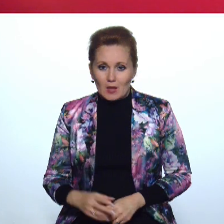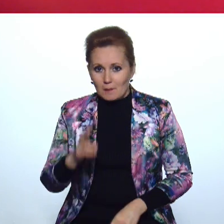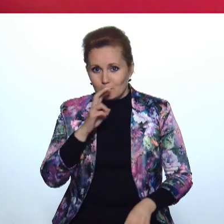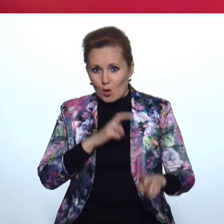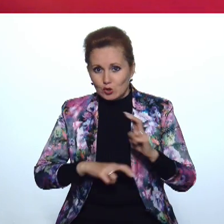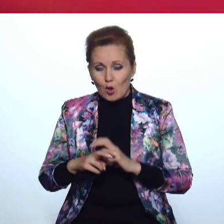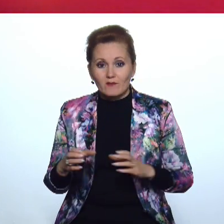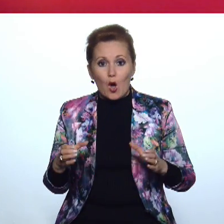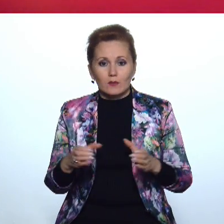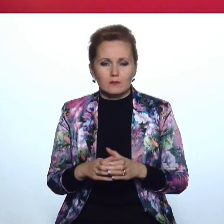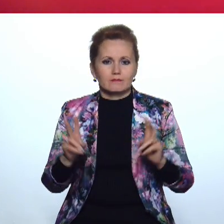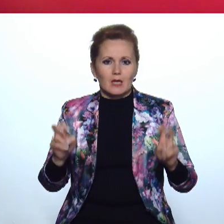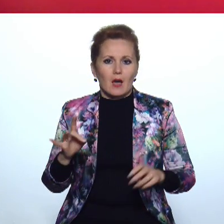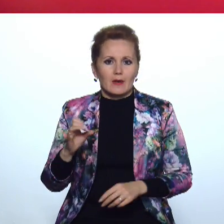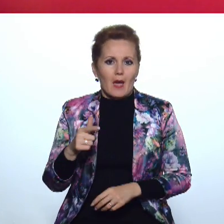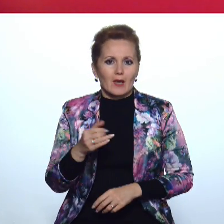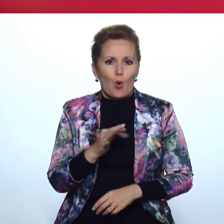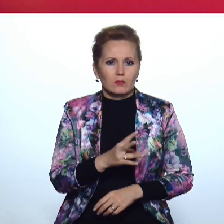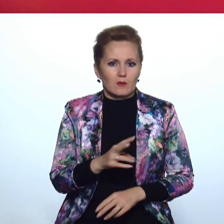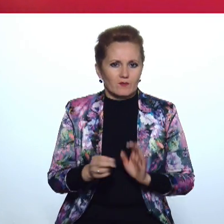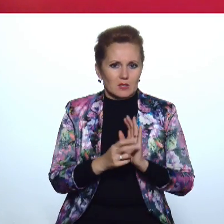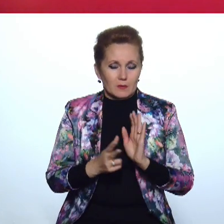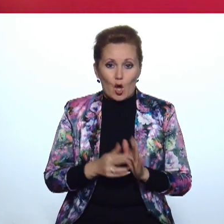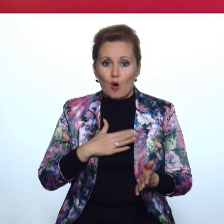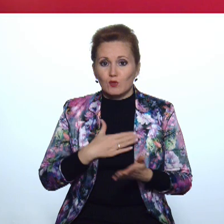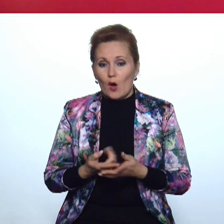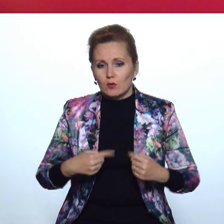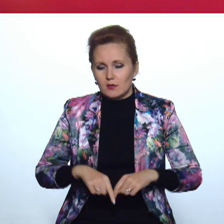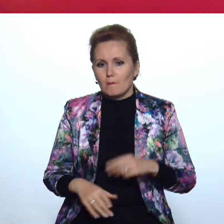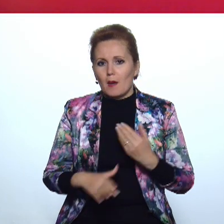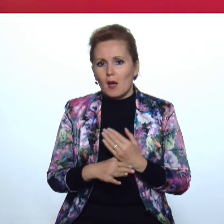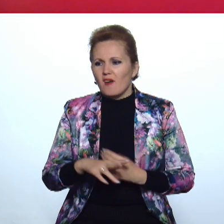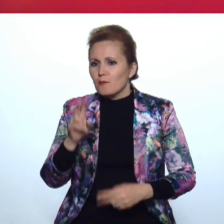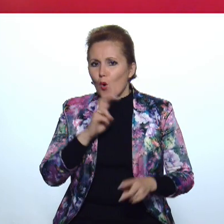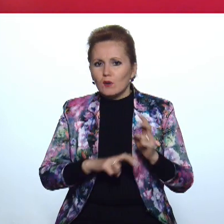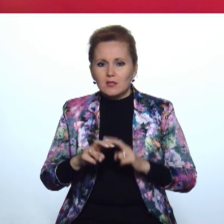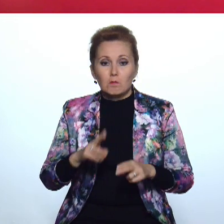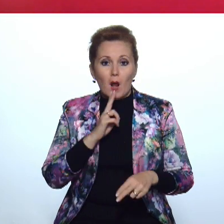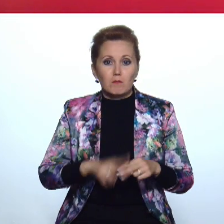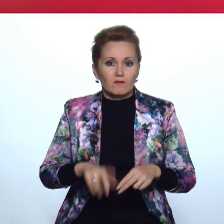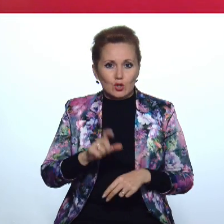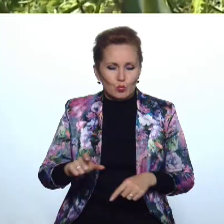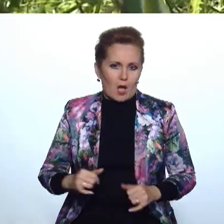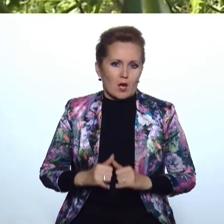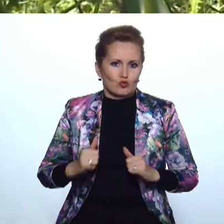Поисковый отряд «Регион-18» – это общественная организация, которая помогает в поиске пропавших, расширяет свои